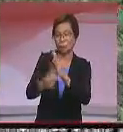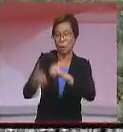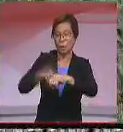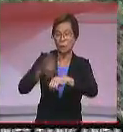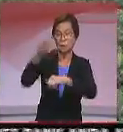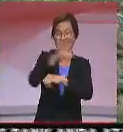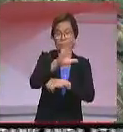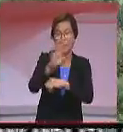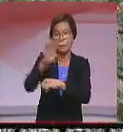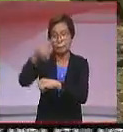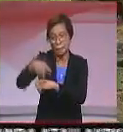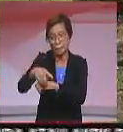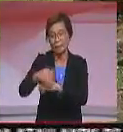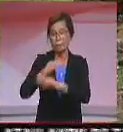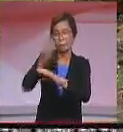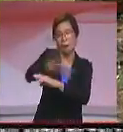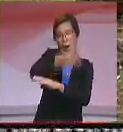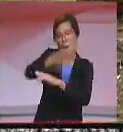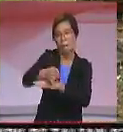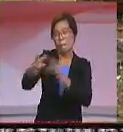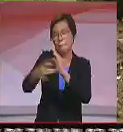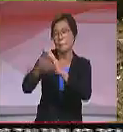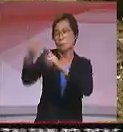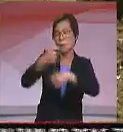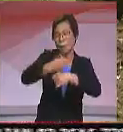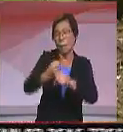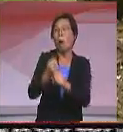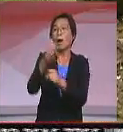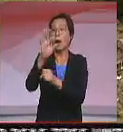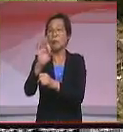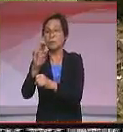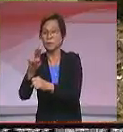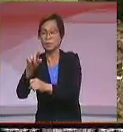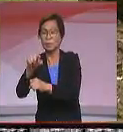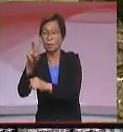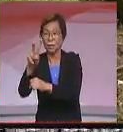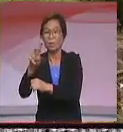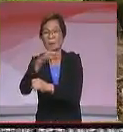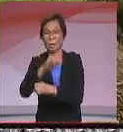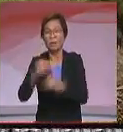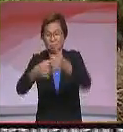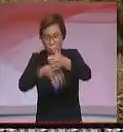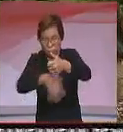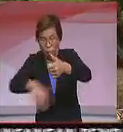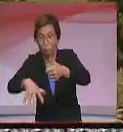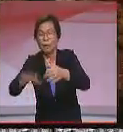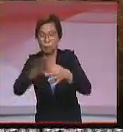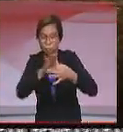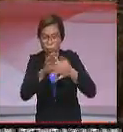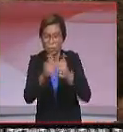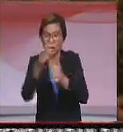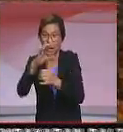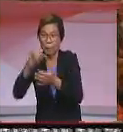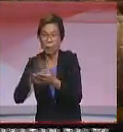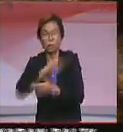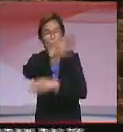Syarikat mengharamkan minyak sawit dan produk komoditi yang dihasilkan FGV anak syarikatnya dan sebarang usaha sama dengan syarikat